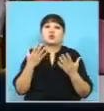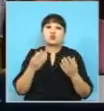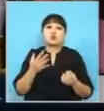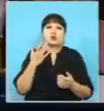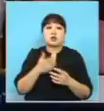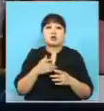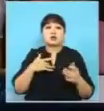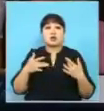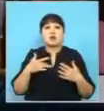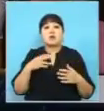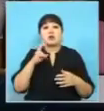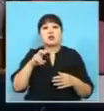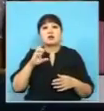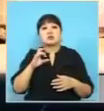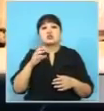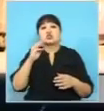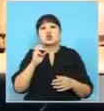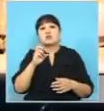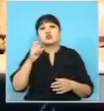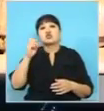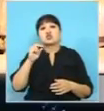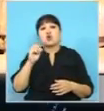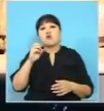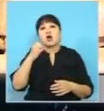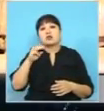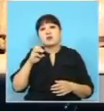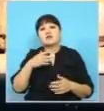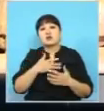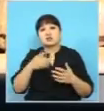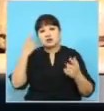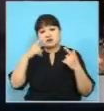қатар драматургияның классиктері Шекспир, Чехов, Гоголь, Айтматов сынды